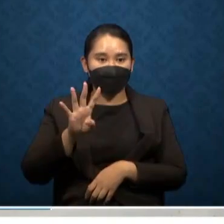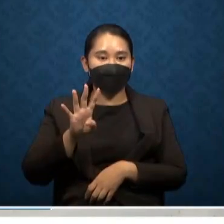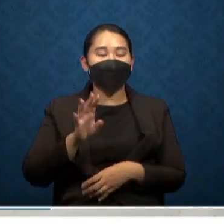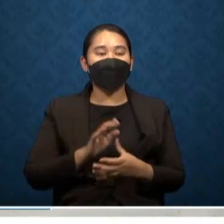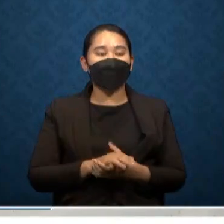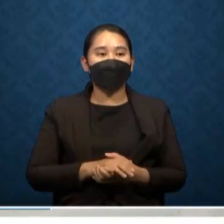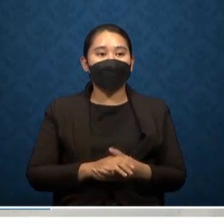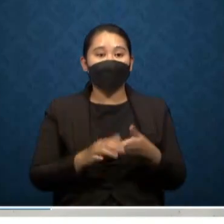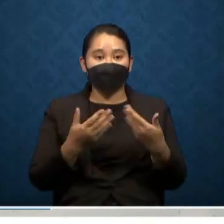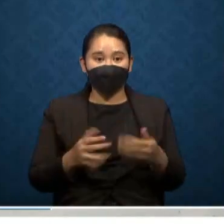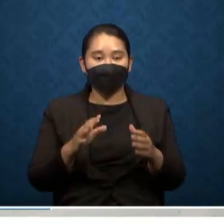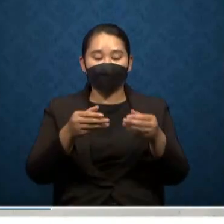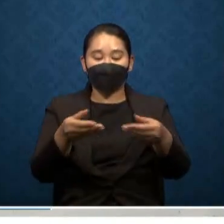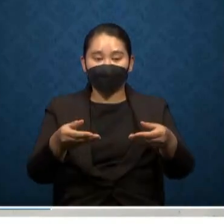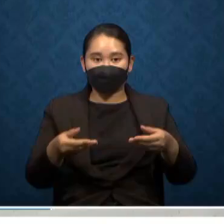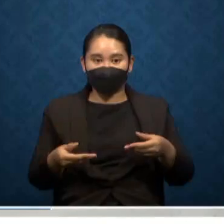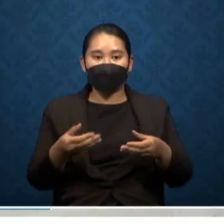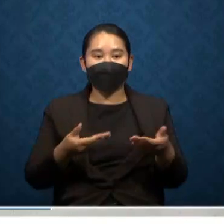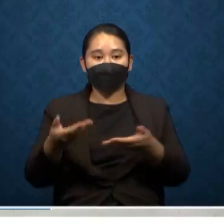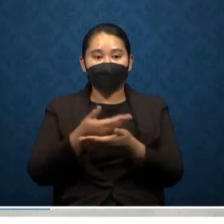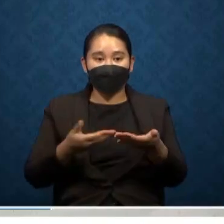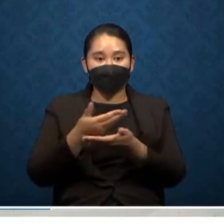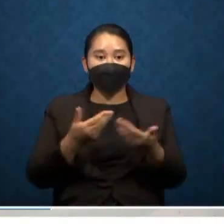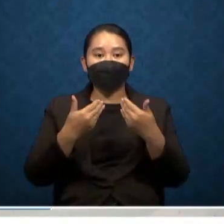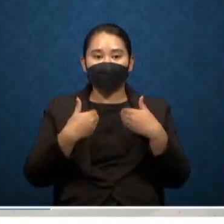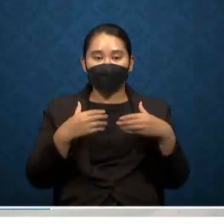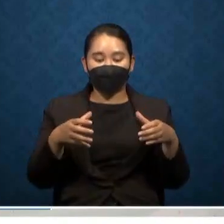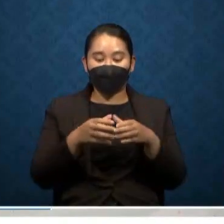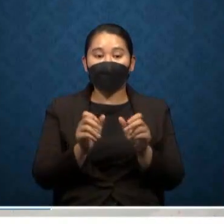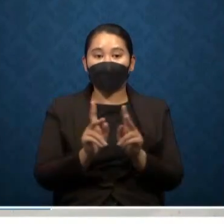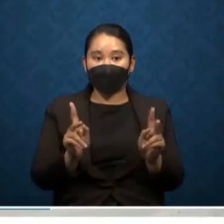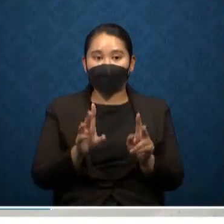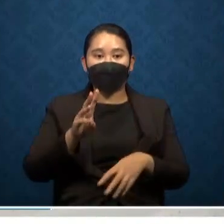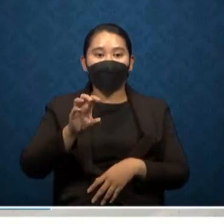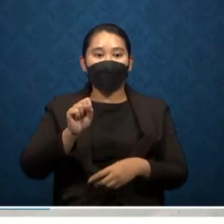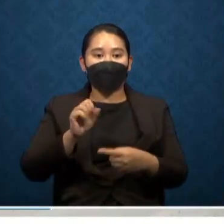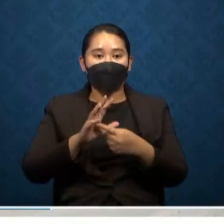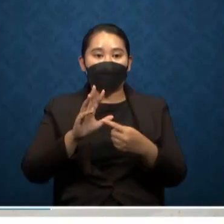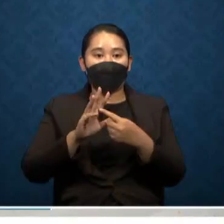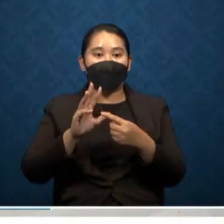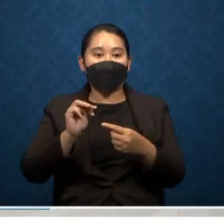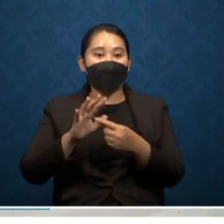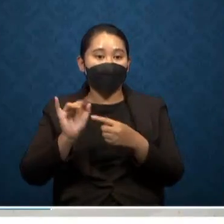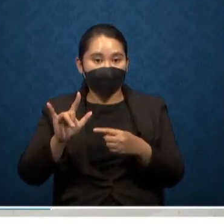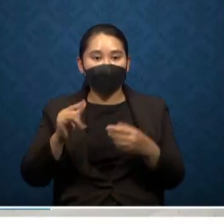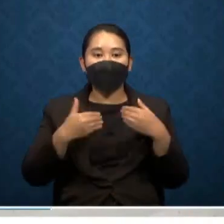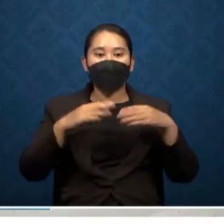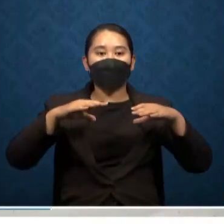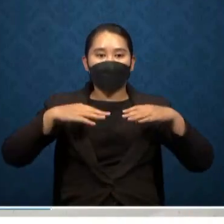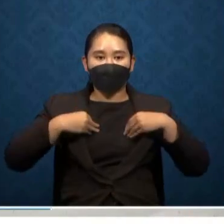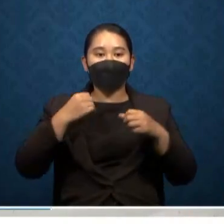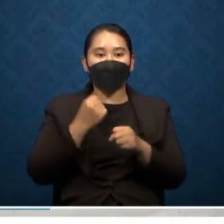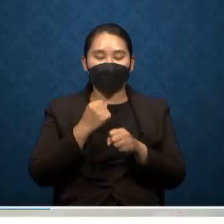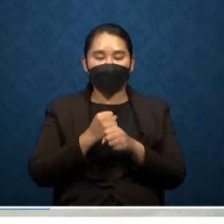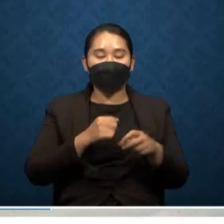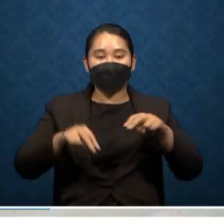2564สิ่งที่ปรากฏในรายงานผลการพิจารณาของคณะกรรมการวิสามัญนั้นทางกระทรวงการคลังผมก็จะรับไปในเรื่องของ